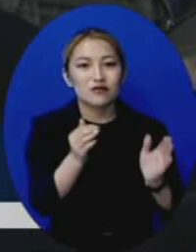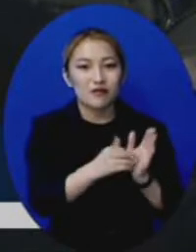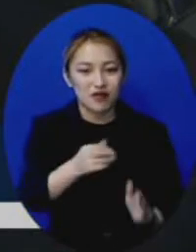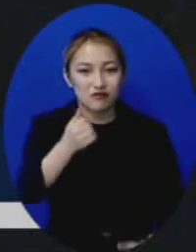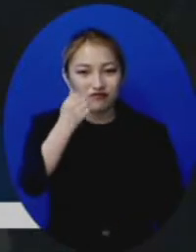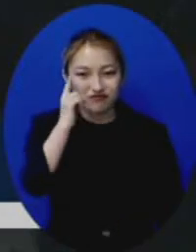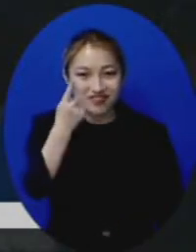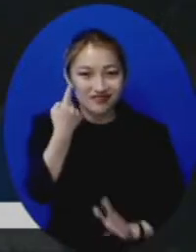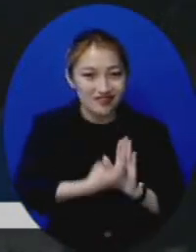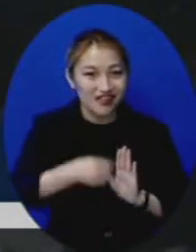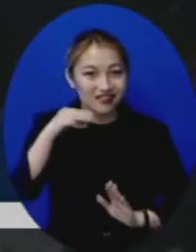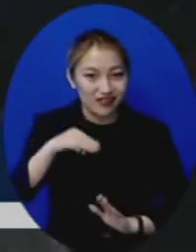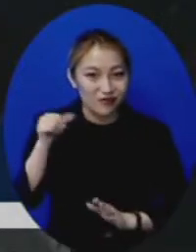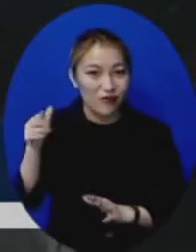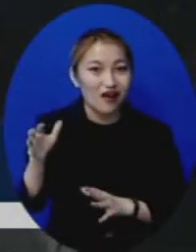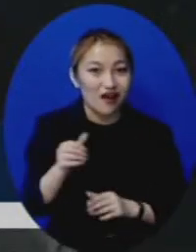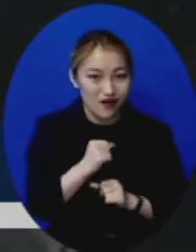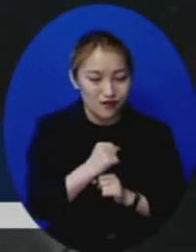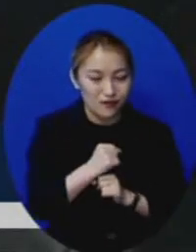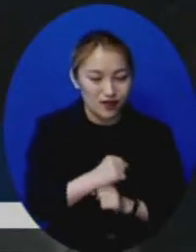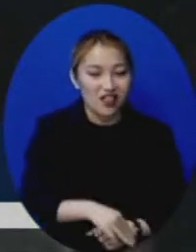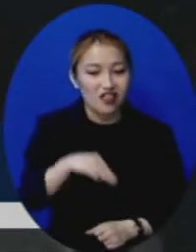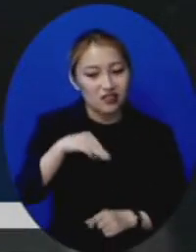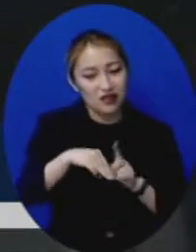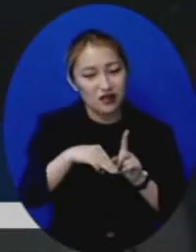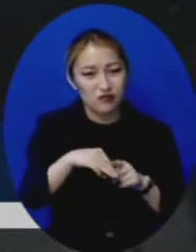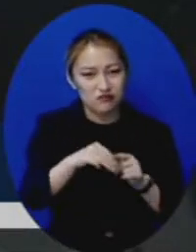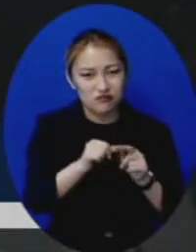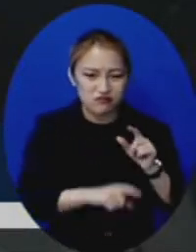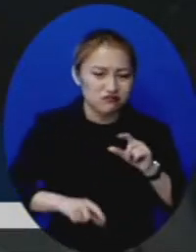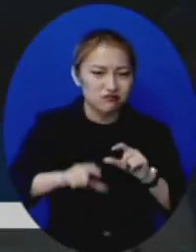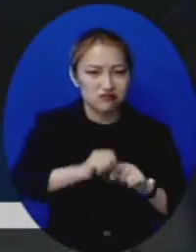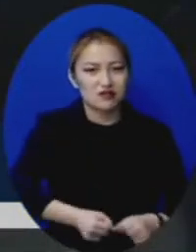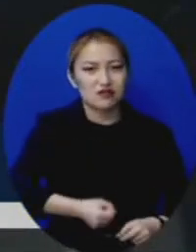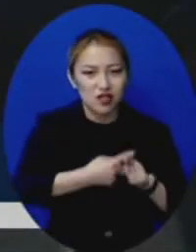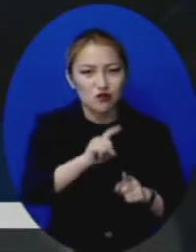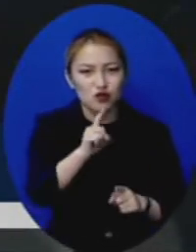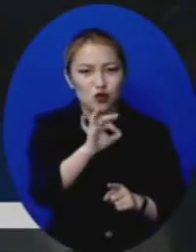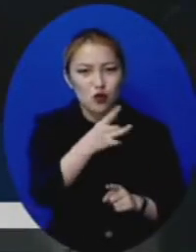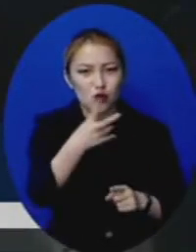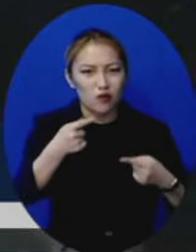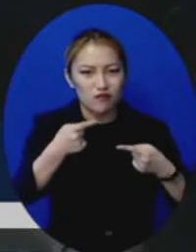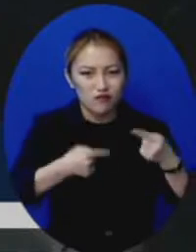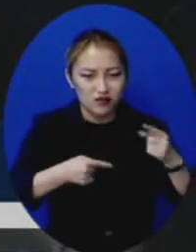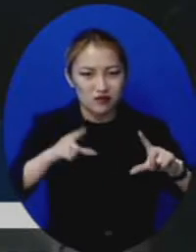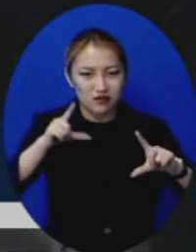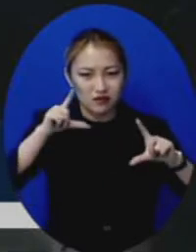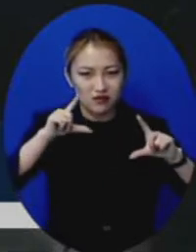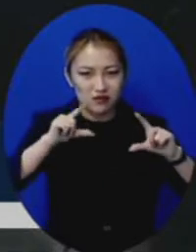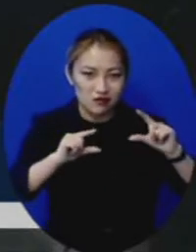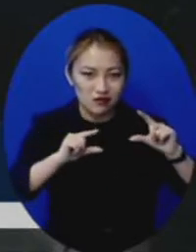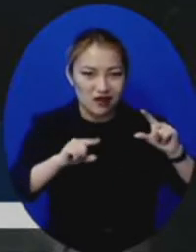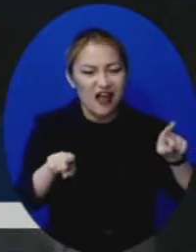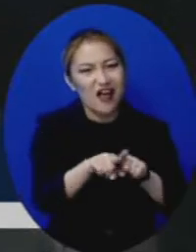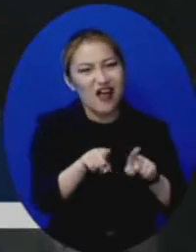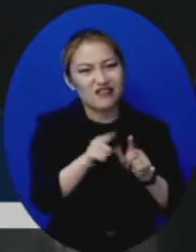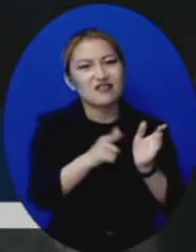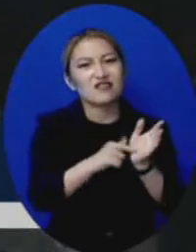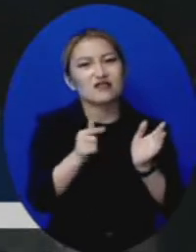авдаг. Тэтгэврийг одоо нэмэх л одоо энэ тэтгэврийн зөрөөг арилгах л энэ асуудал бол хамгаас чухал